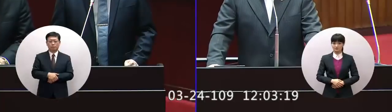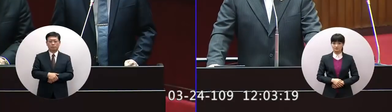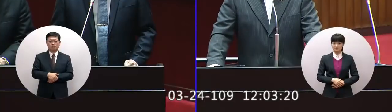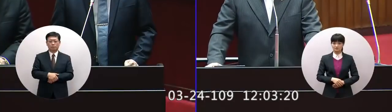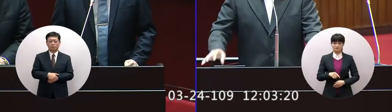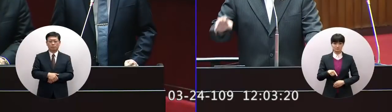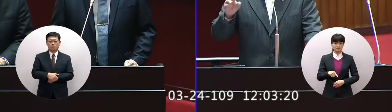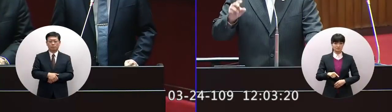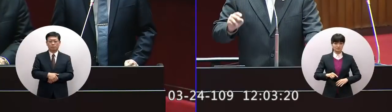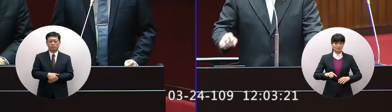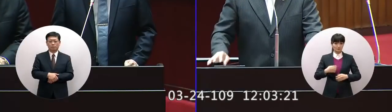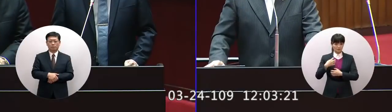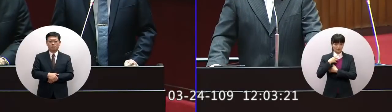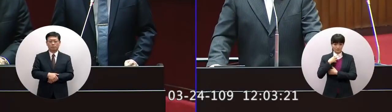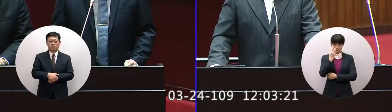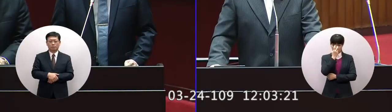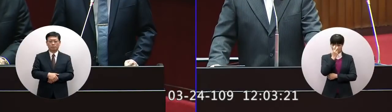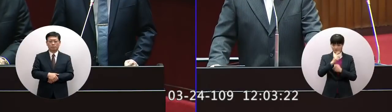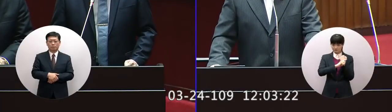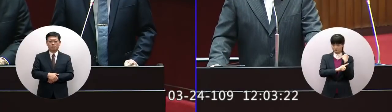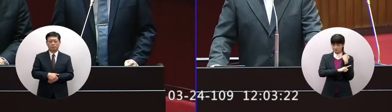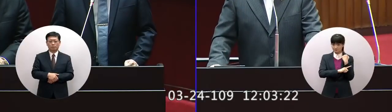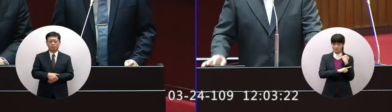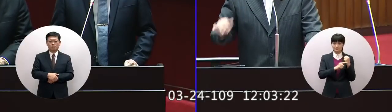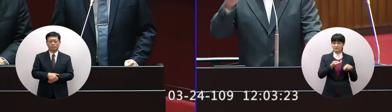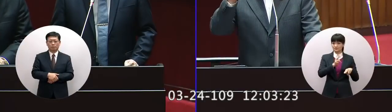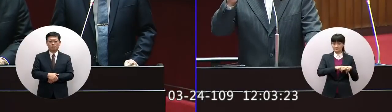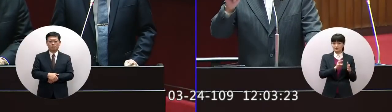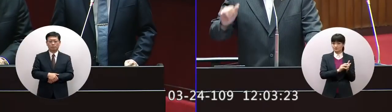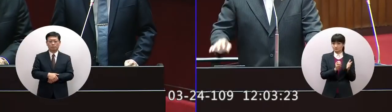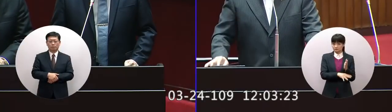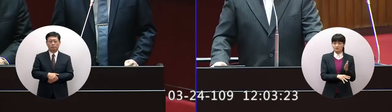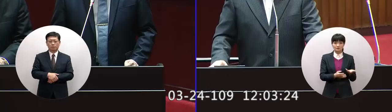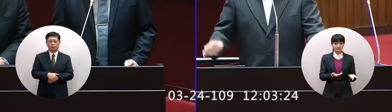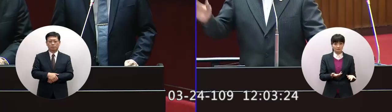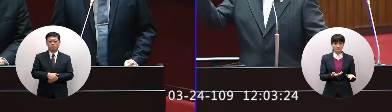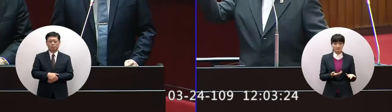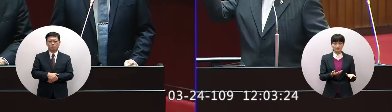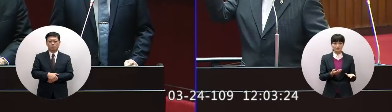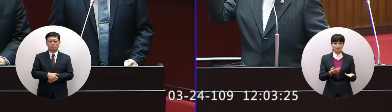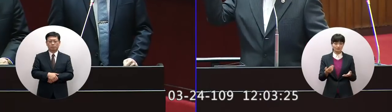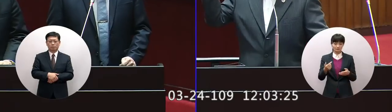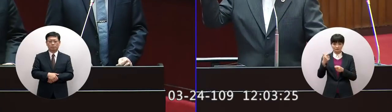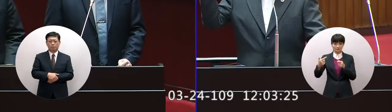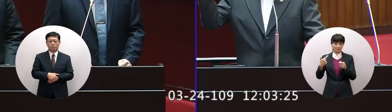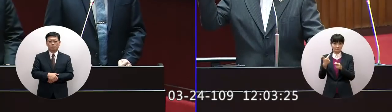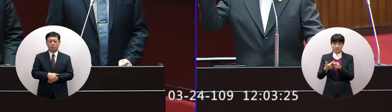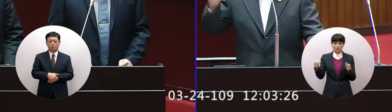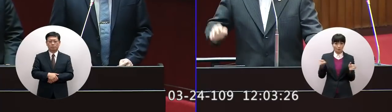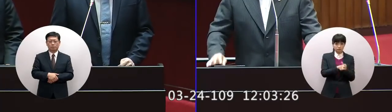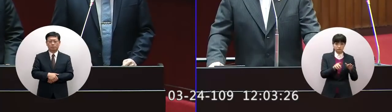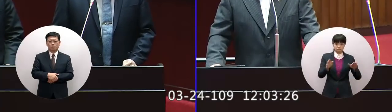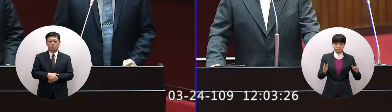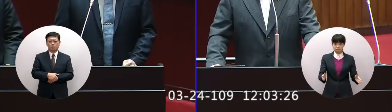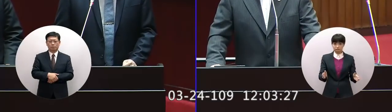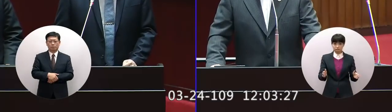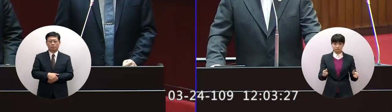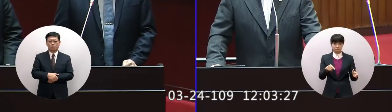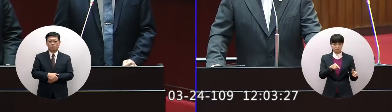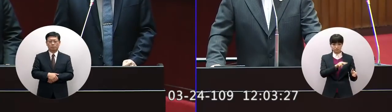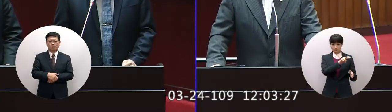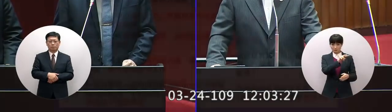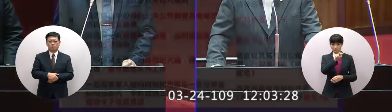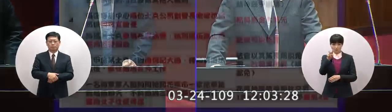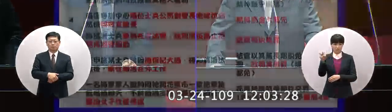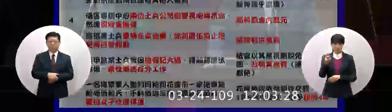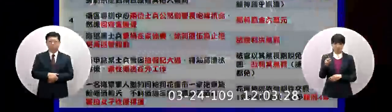被废除或者冻结，然后所造成的。六年来看到这个只是大要的一个军